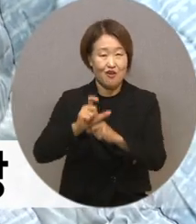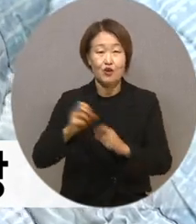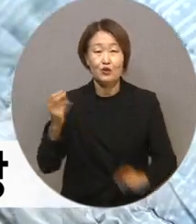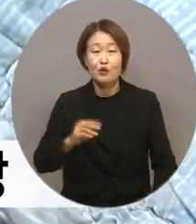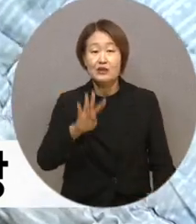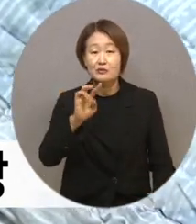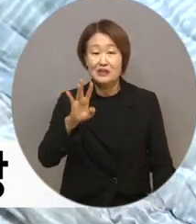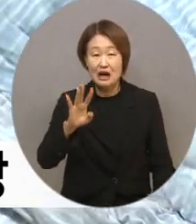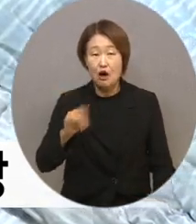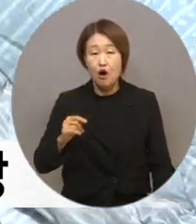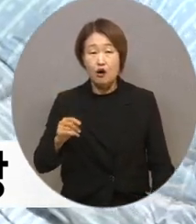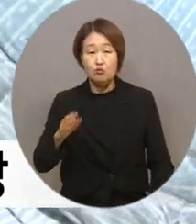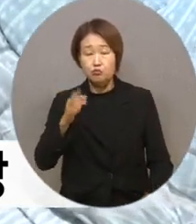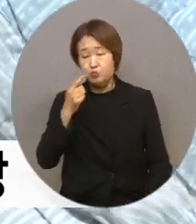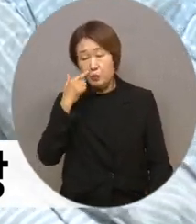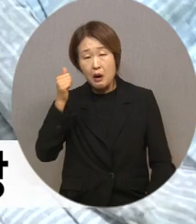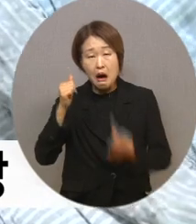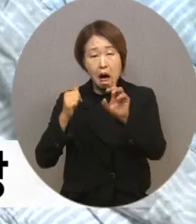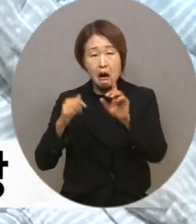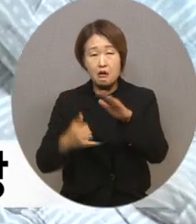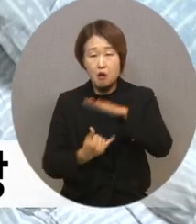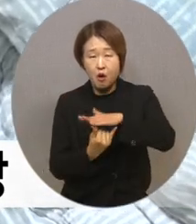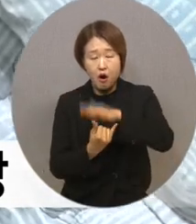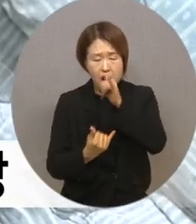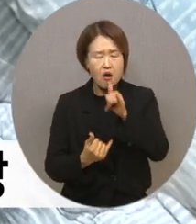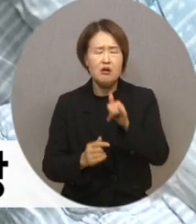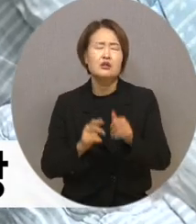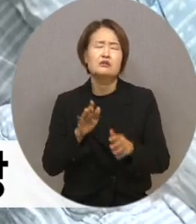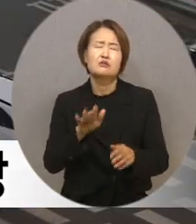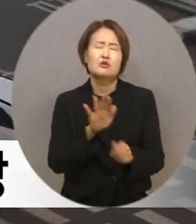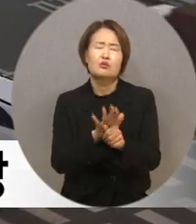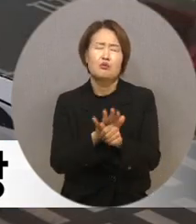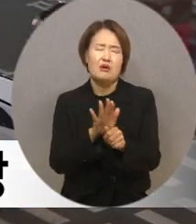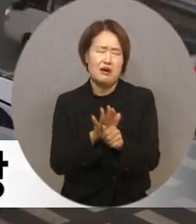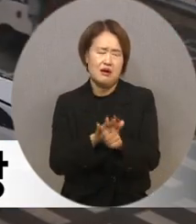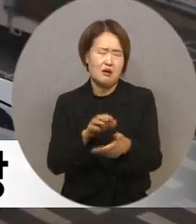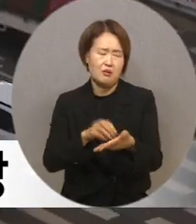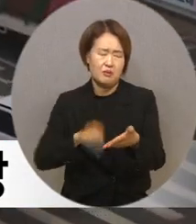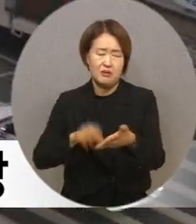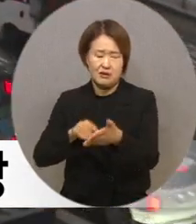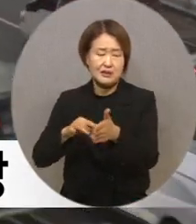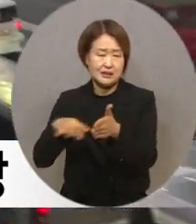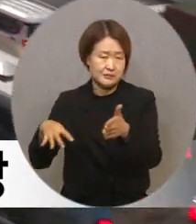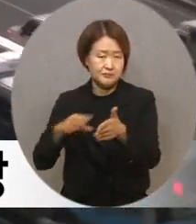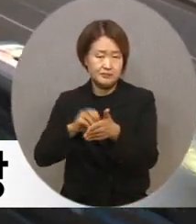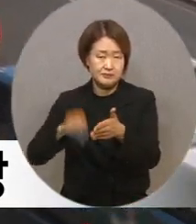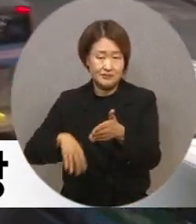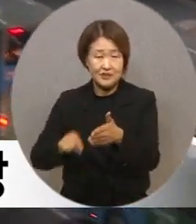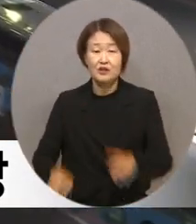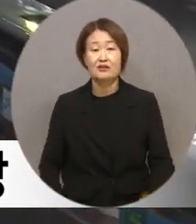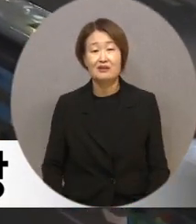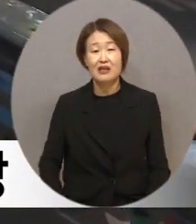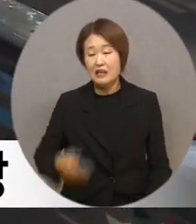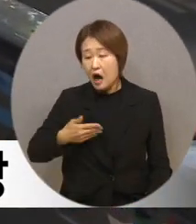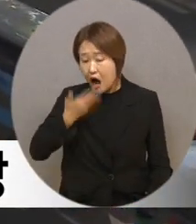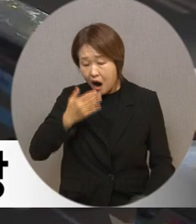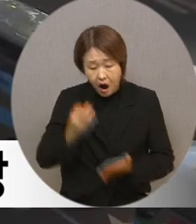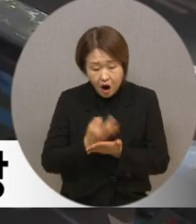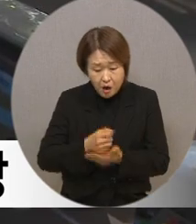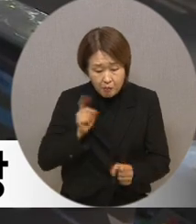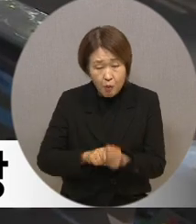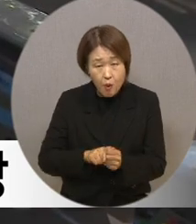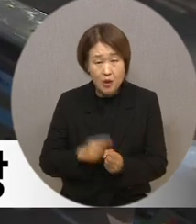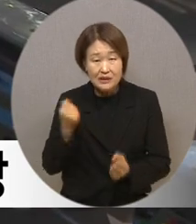청소년은 새롭게 근로사업소득을 공제키로 했습니다. 아울러 생업용 자동차 한 대는 재산가액